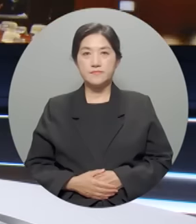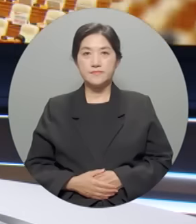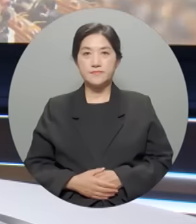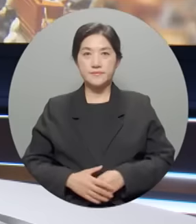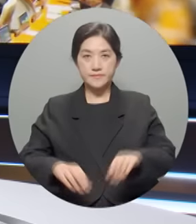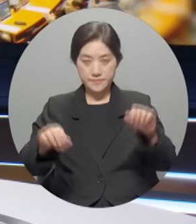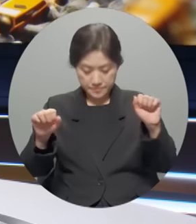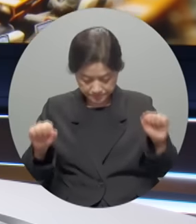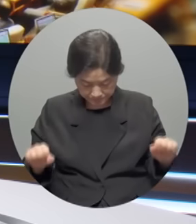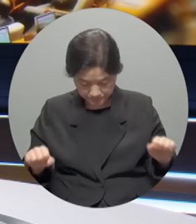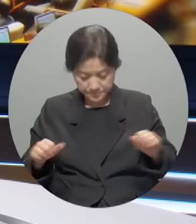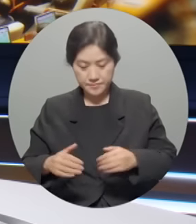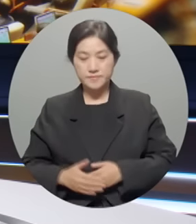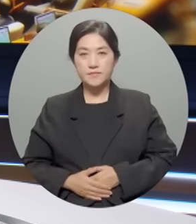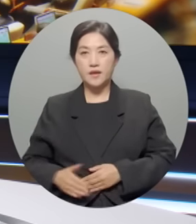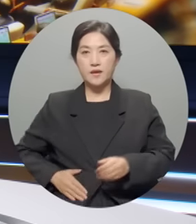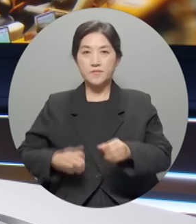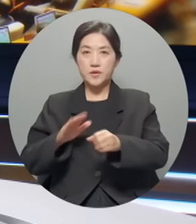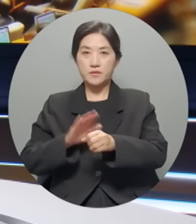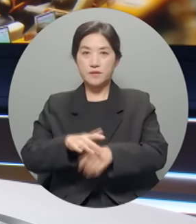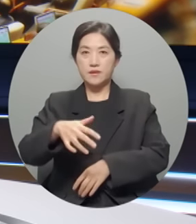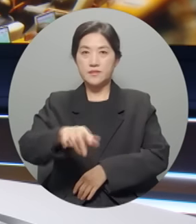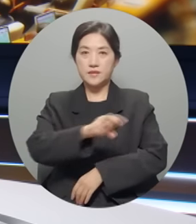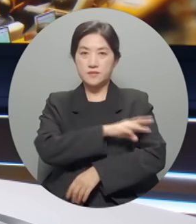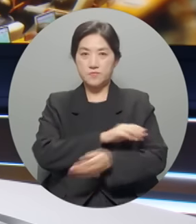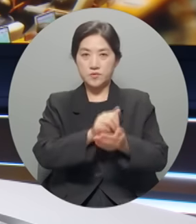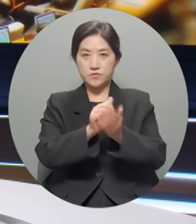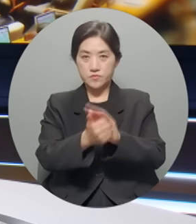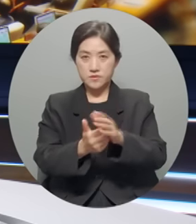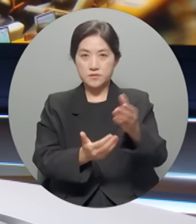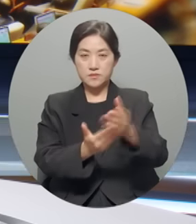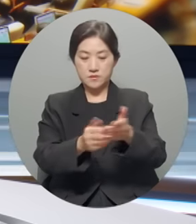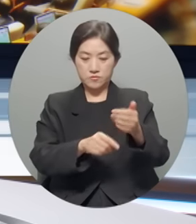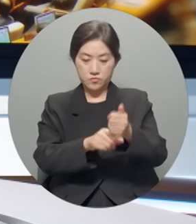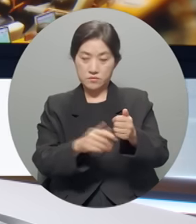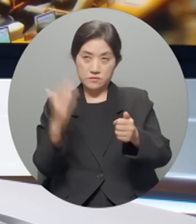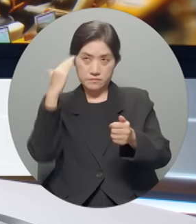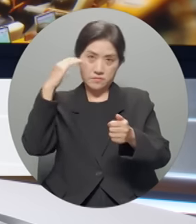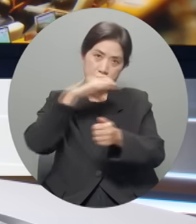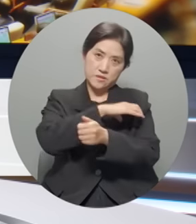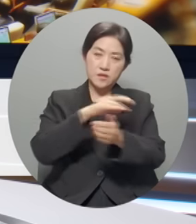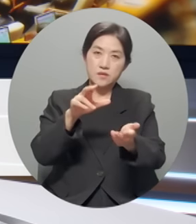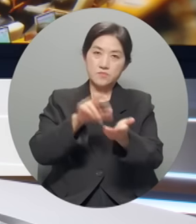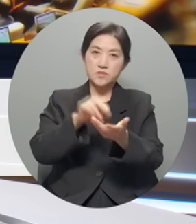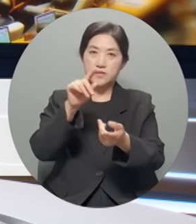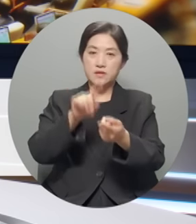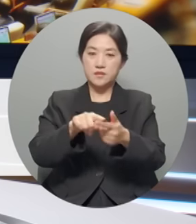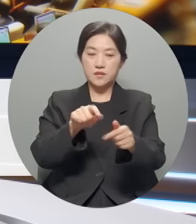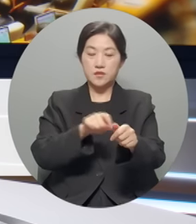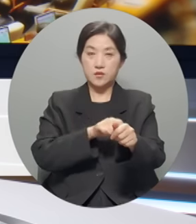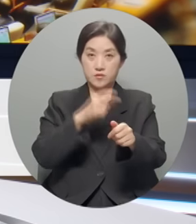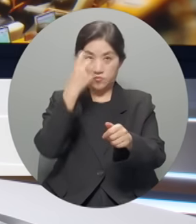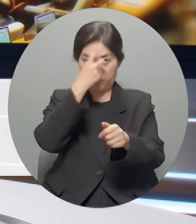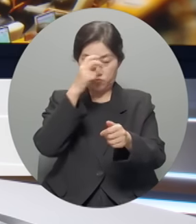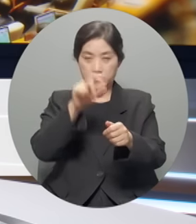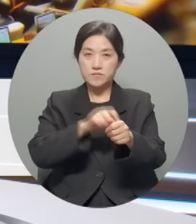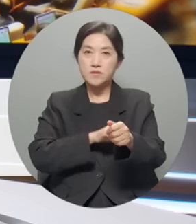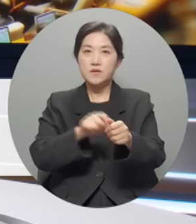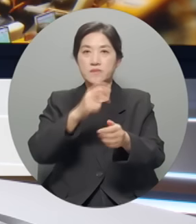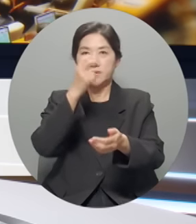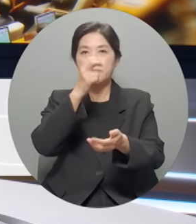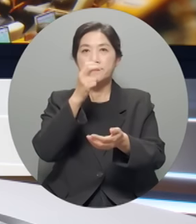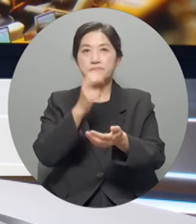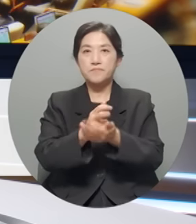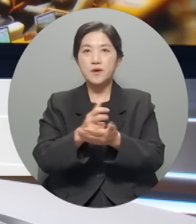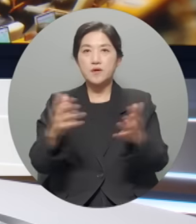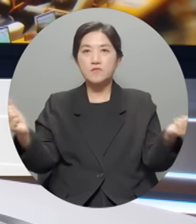여러분 안녕하십니까? 해병대 최상병 순직 사건의 외압 의혹을 수사하기 위한 특별검사법이 국회를 통과했습니다. 22대